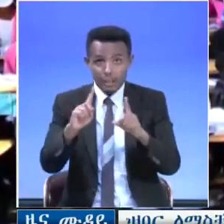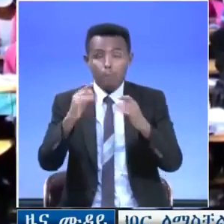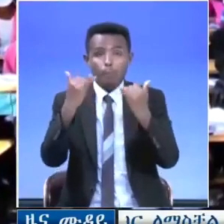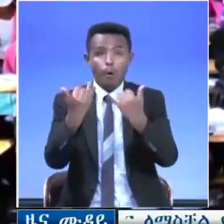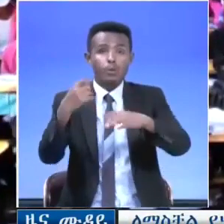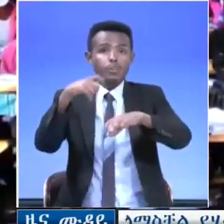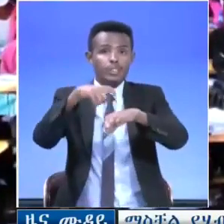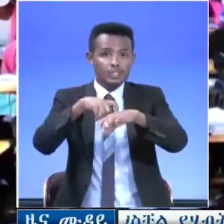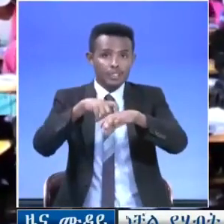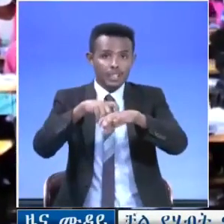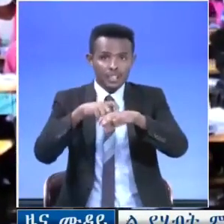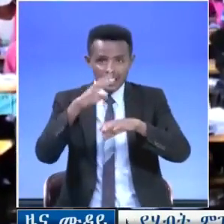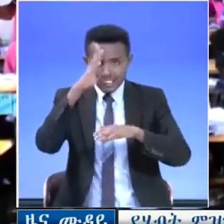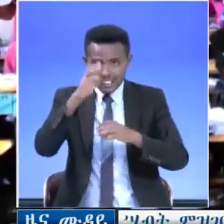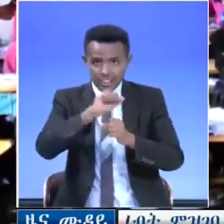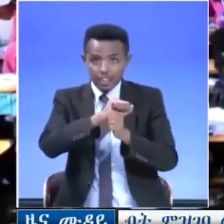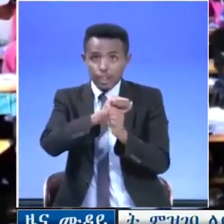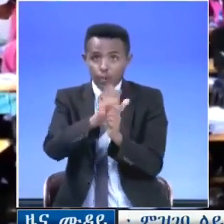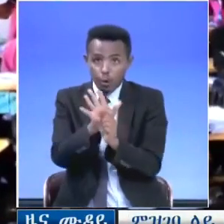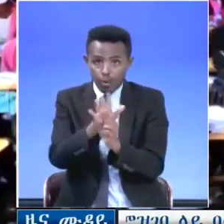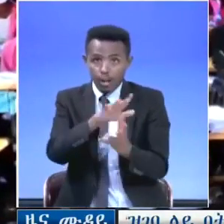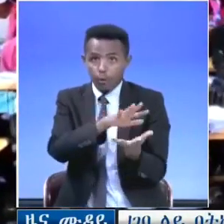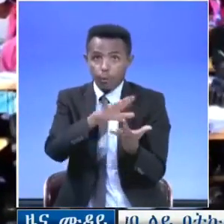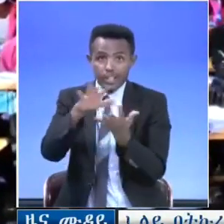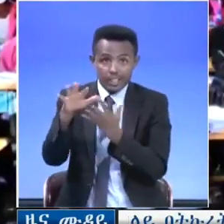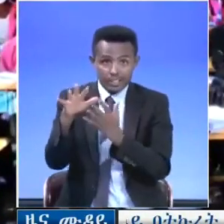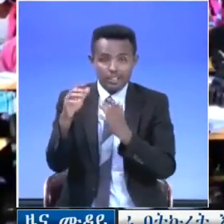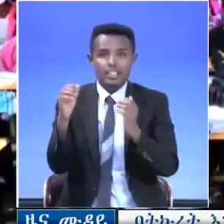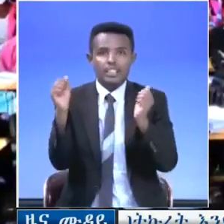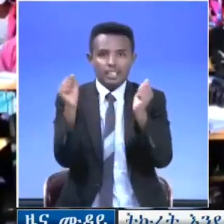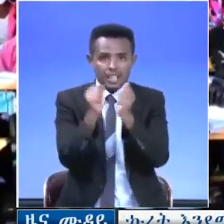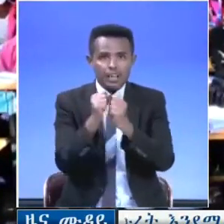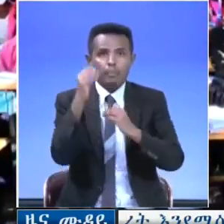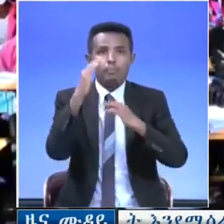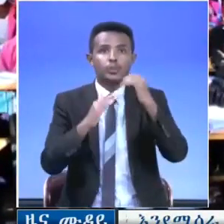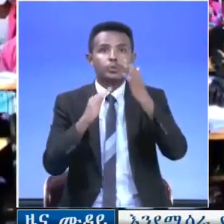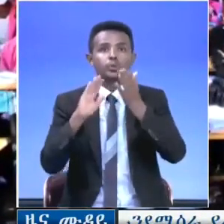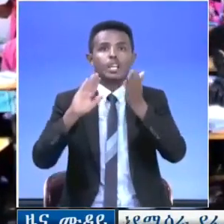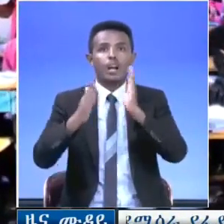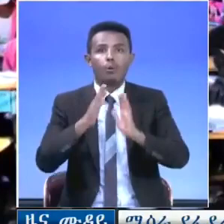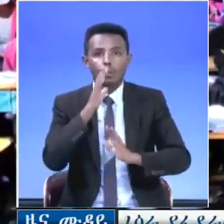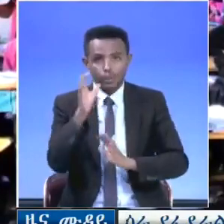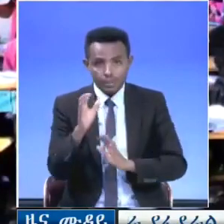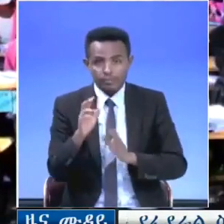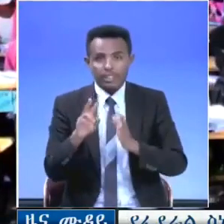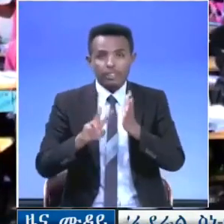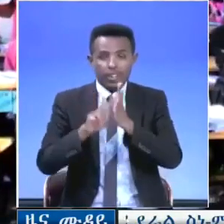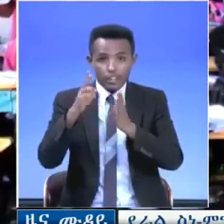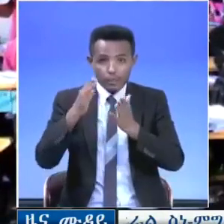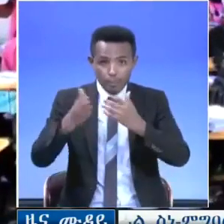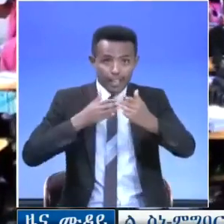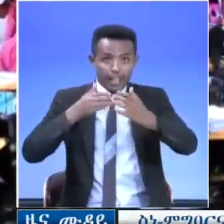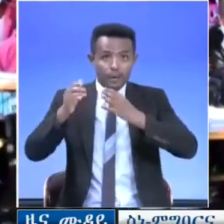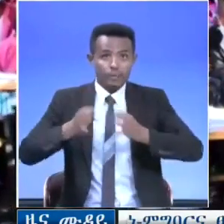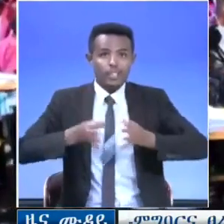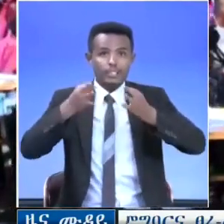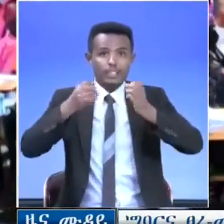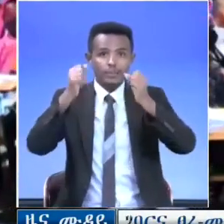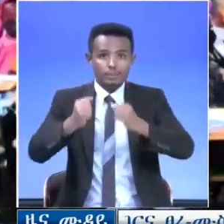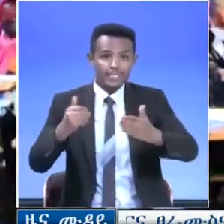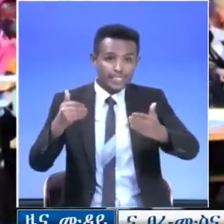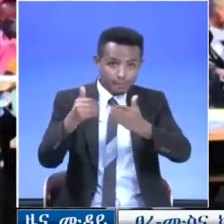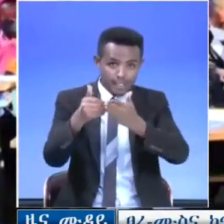ወቅት ከተከሰተ ኮሮና ቫይረስ ወረርሽኝ ጋር ምቹ ያልሆነ ቫይረሱን በቀላሉ ሊያስተላልፍ የሚችልና